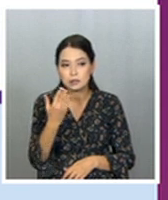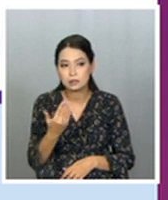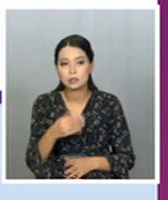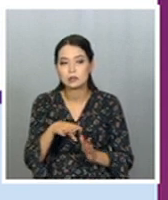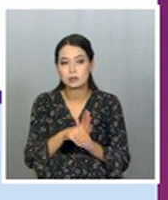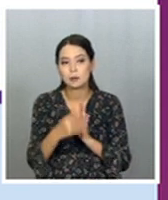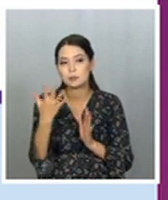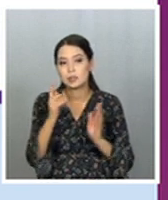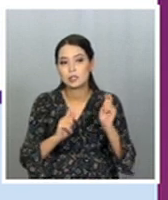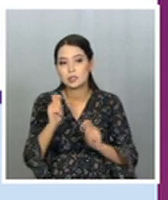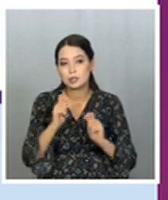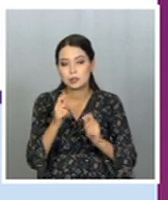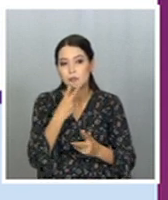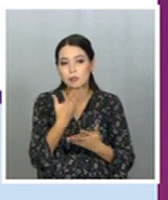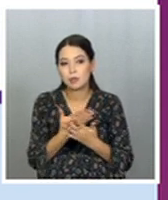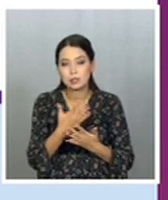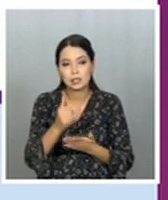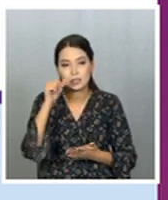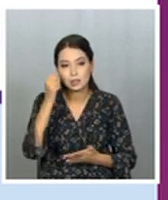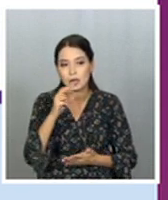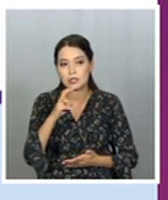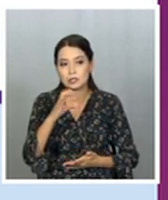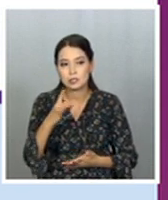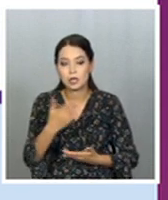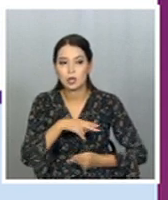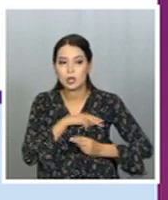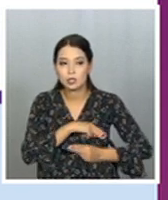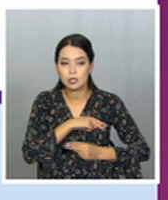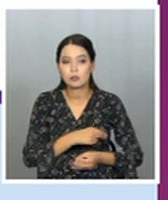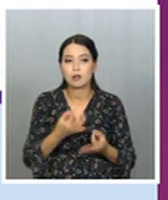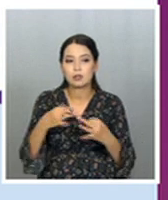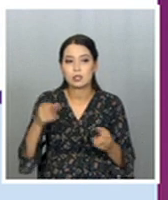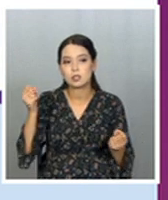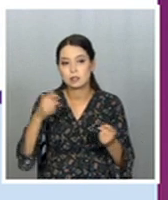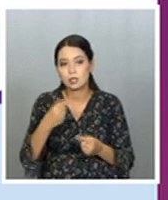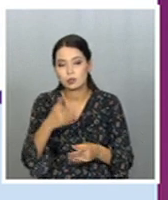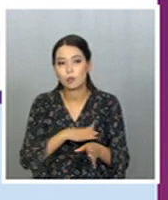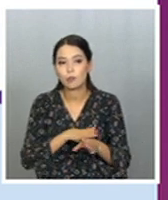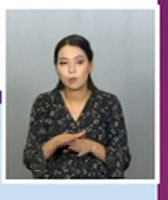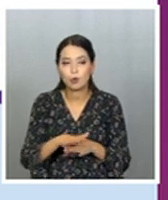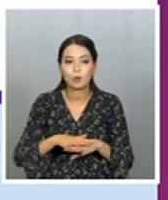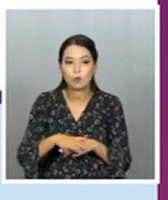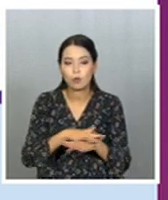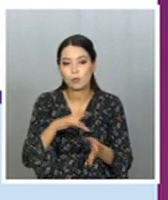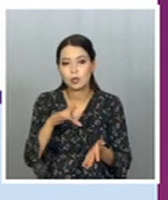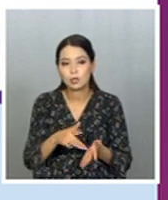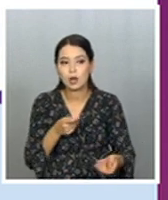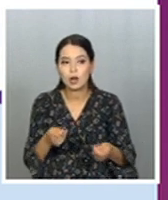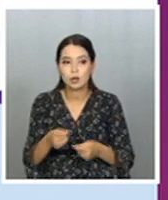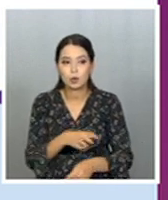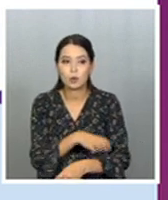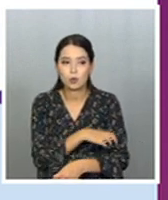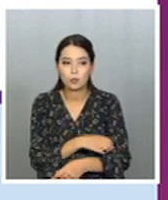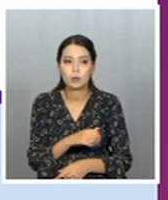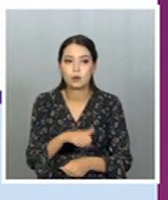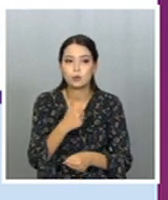сезінде білдірілген қырғыз АКСР-ы еңбекшілерінің еркіне сәйкес бүкіл одақтық орталық атқару комитетінің